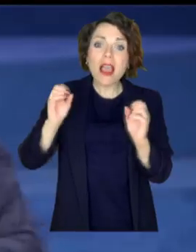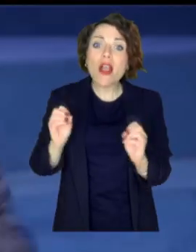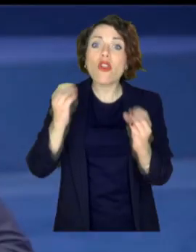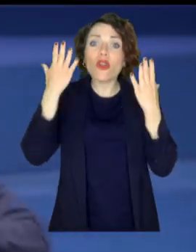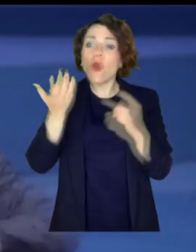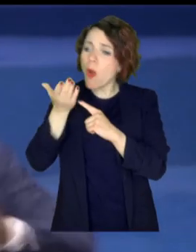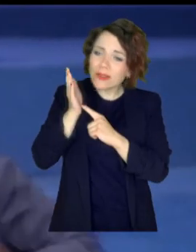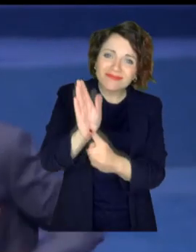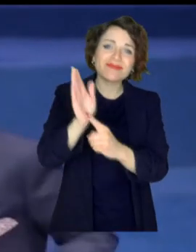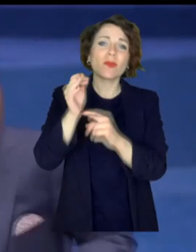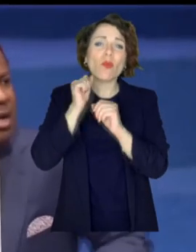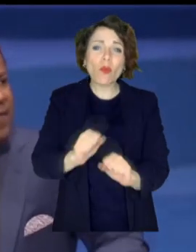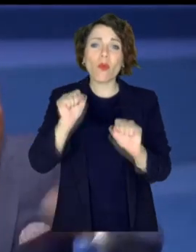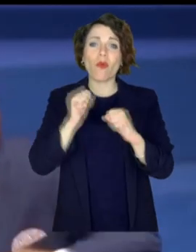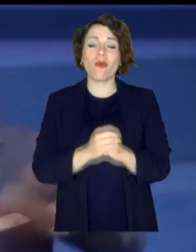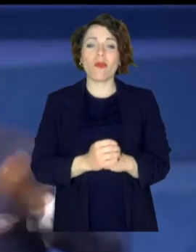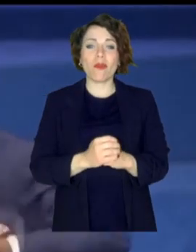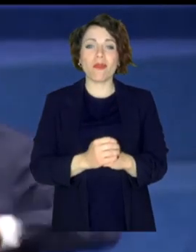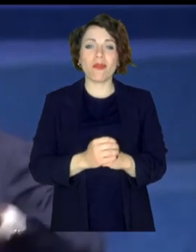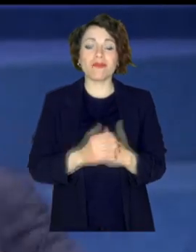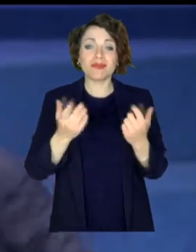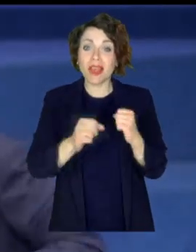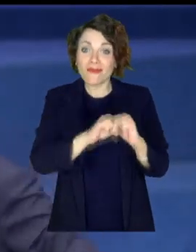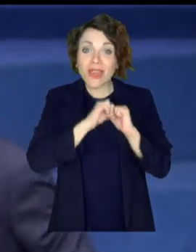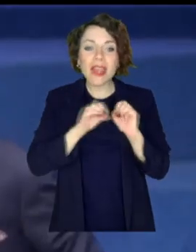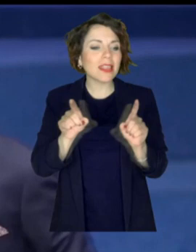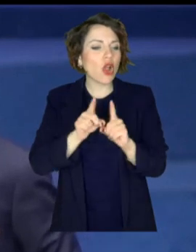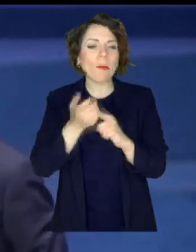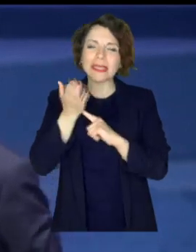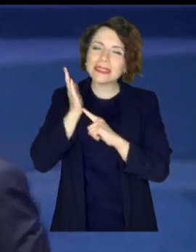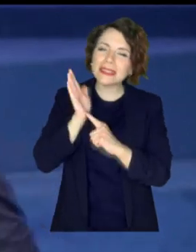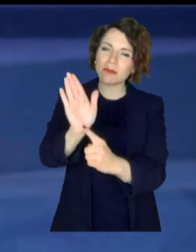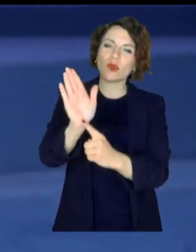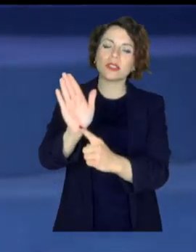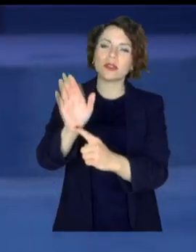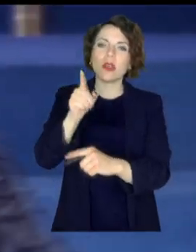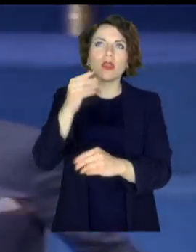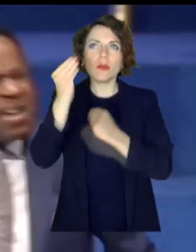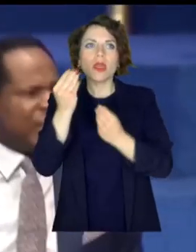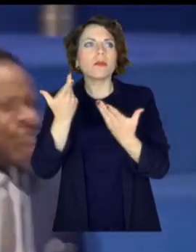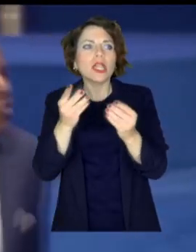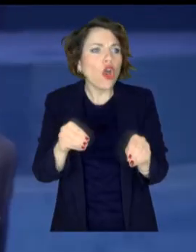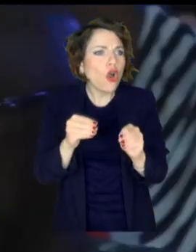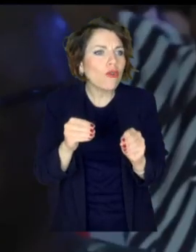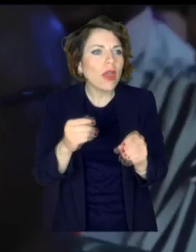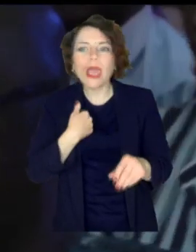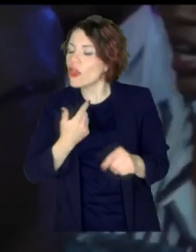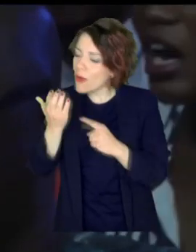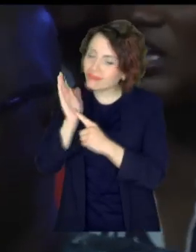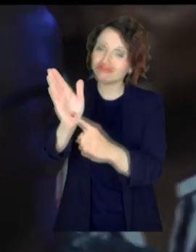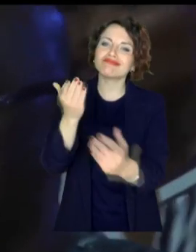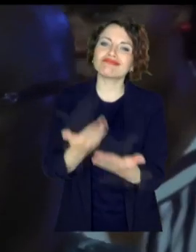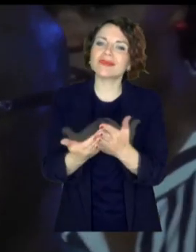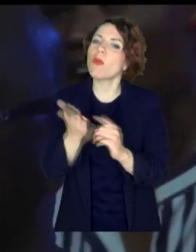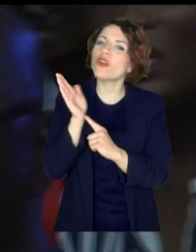ho la dimostrazione nel mio spirito. La fede è una dimostrazione. Tu dici, fratello, ma dov'è? Dici, ho la